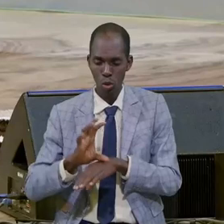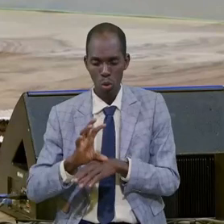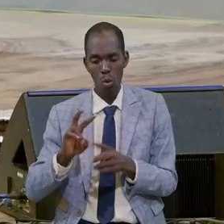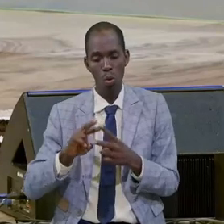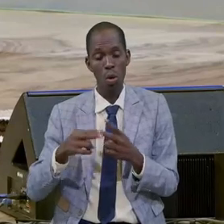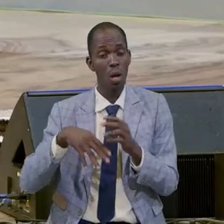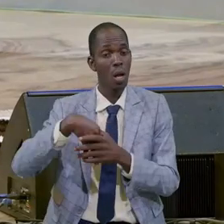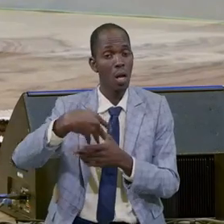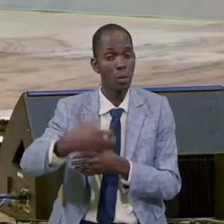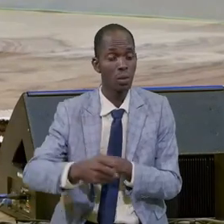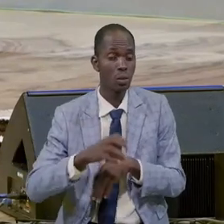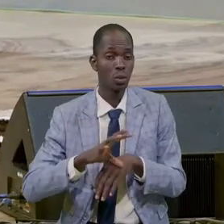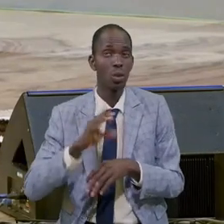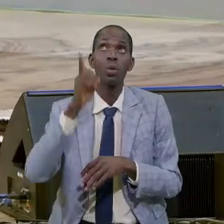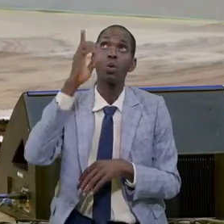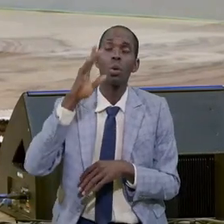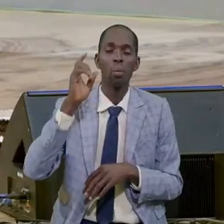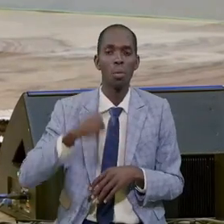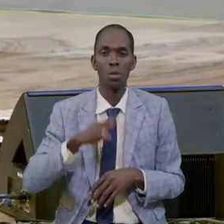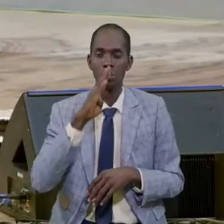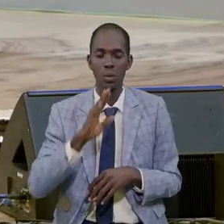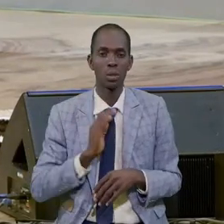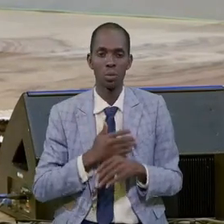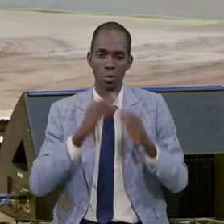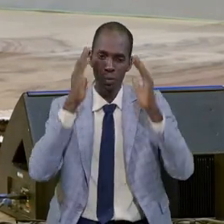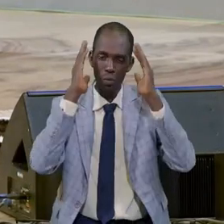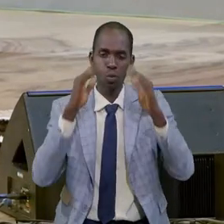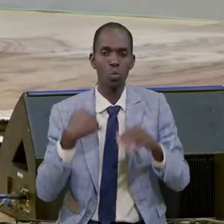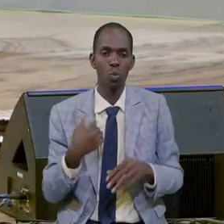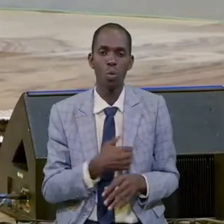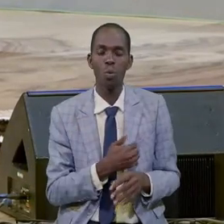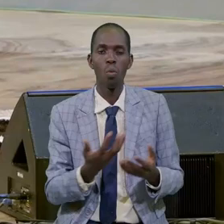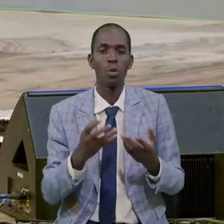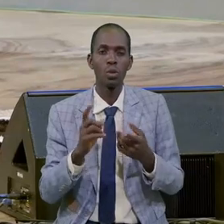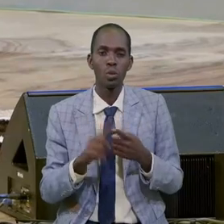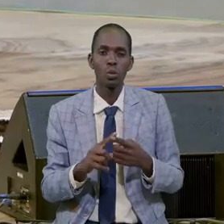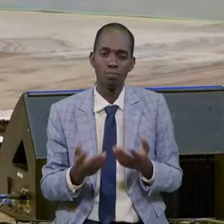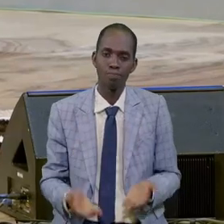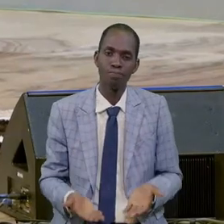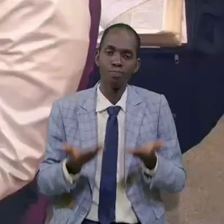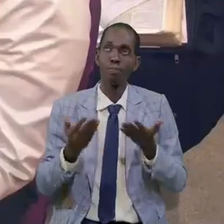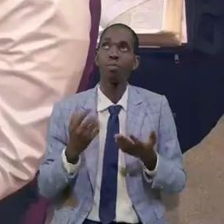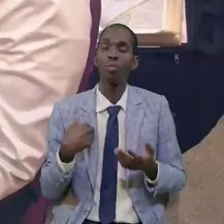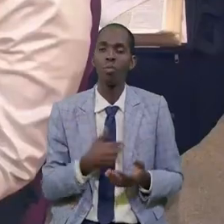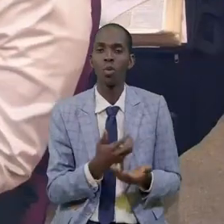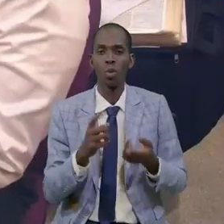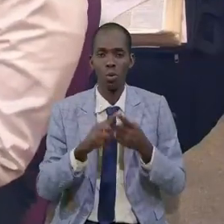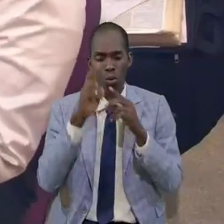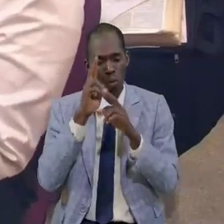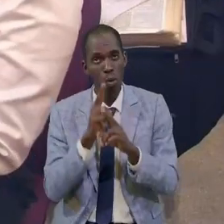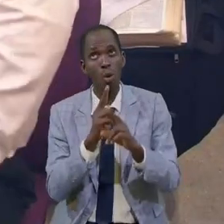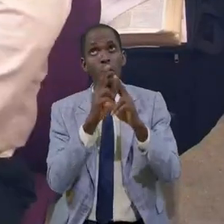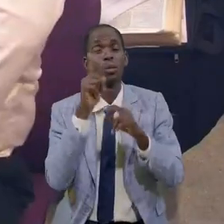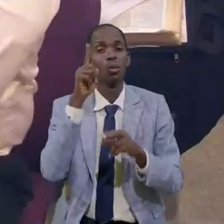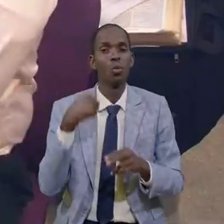l'église, Dieu doit être notre concentration, notre point d'intérêt. Nous allons vouloir l'exalter, l'honorer,